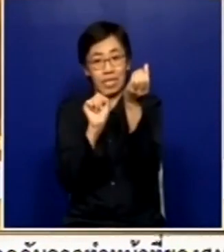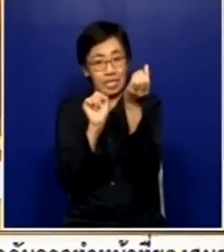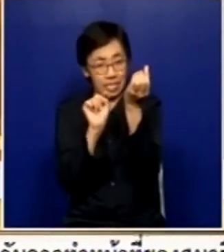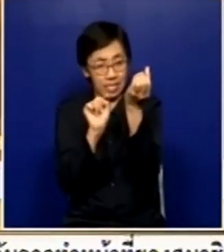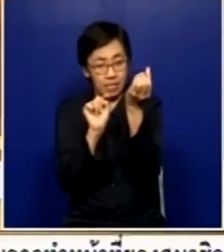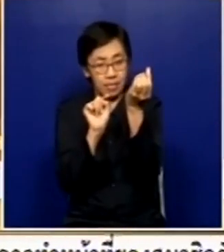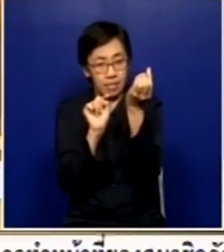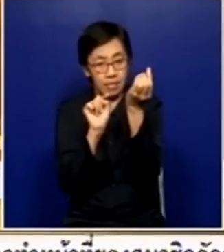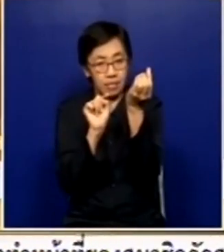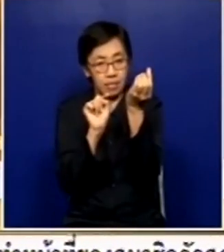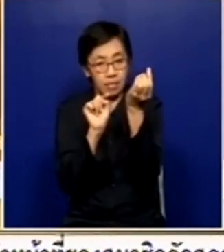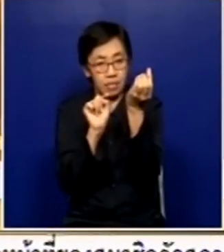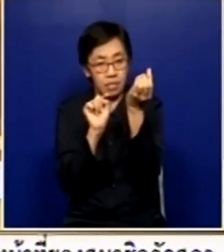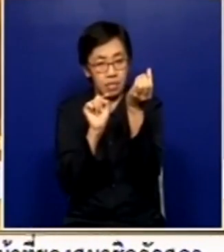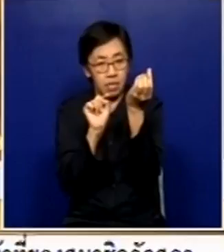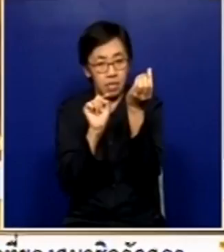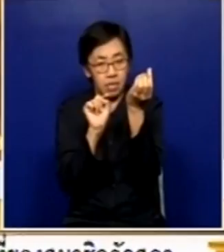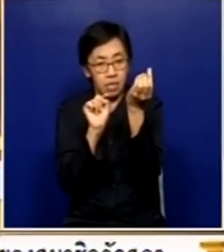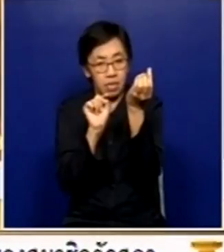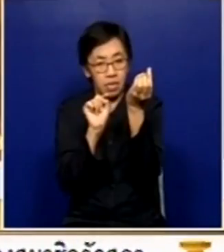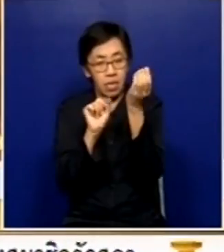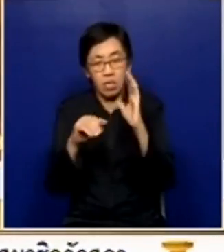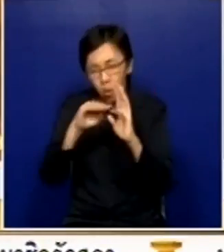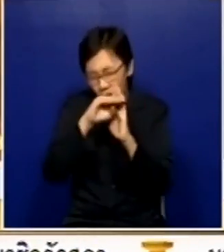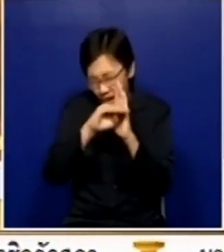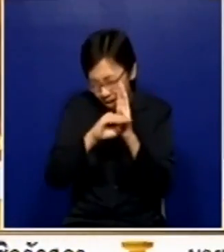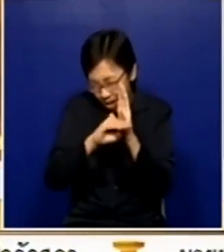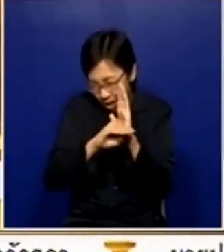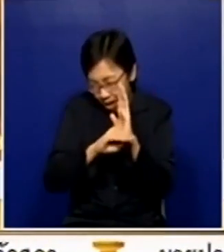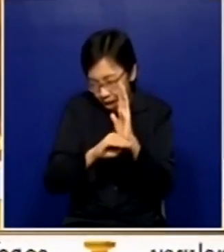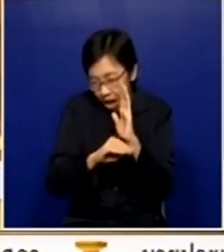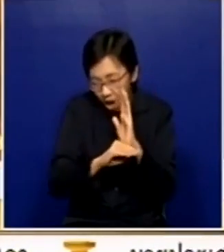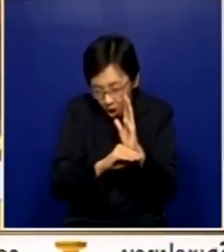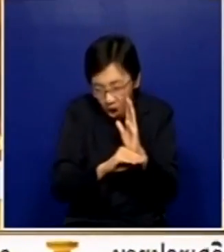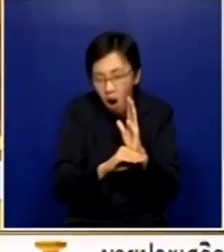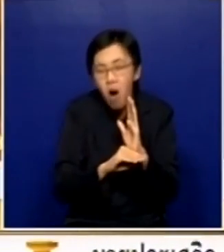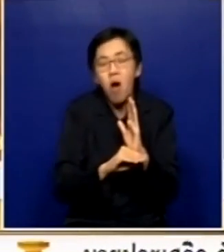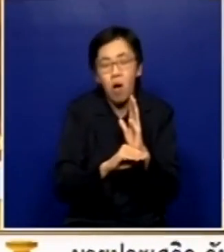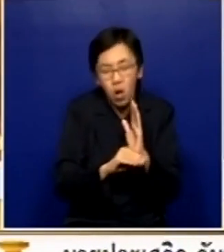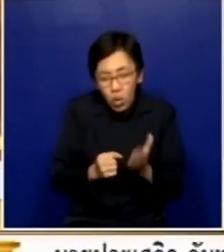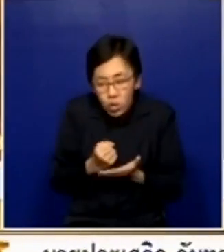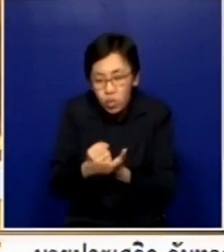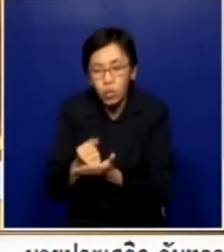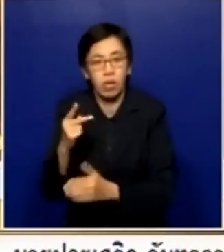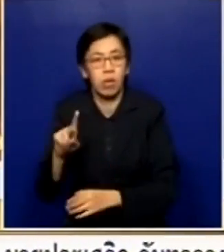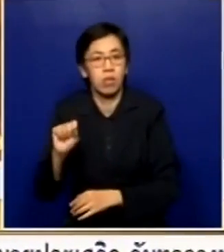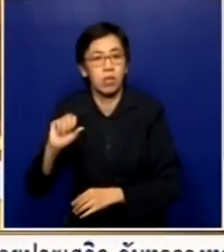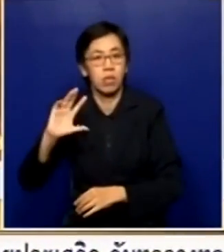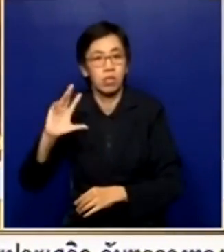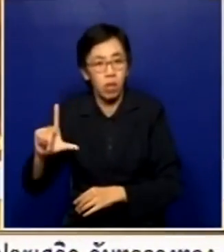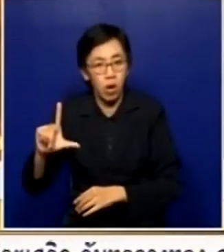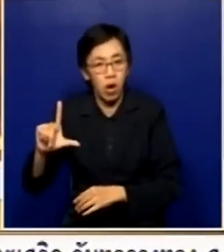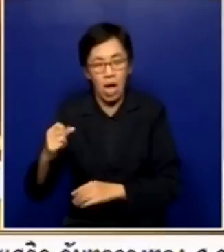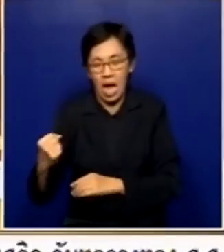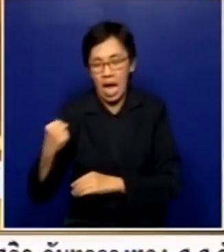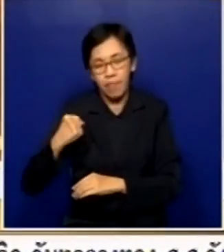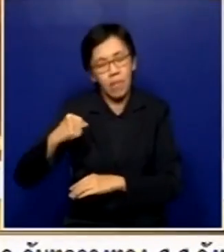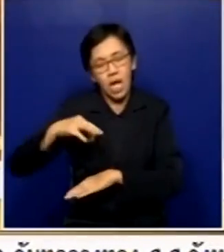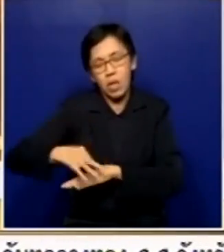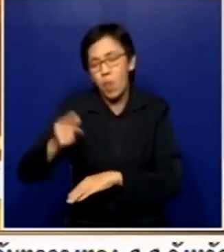อ้าวแบบเพื่อให้ข้อศอฉ.ยังคงอำนาจ